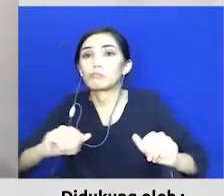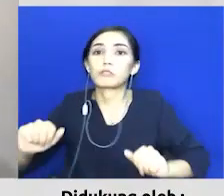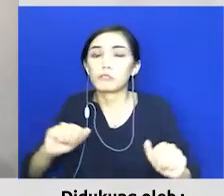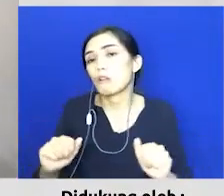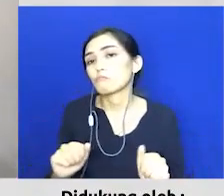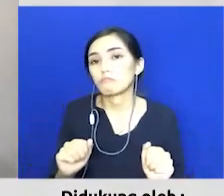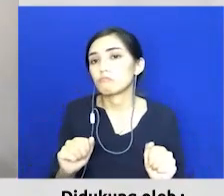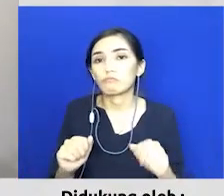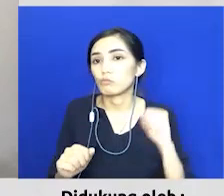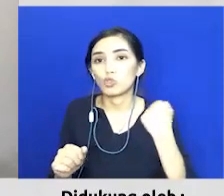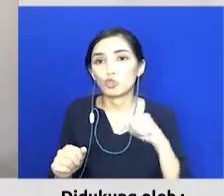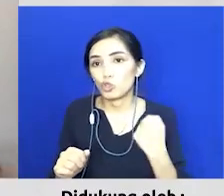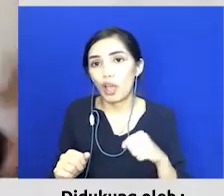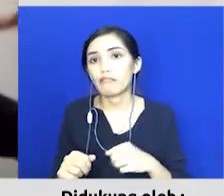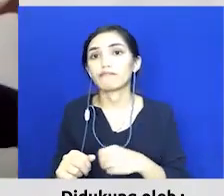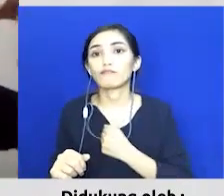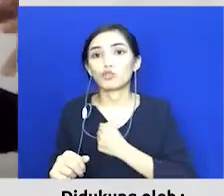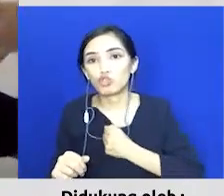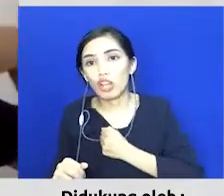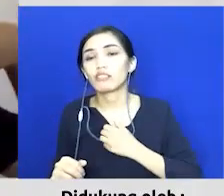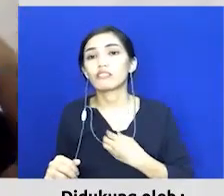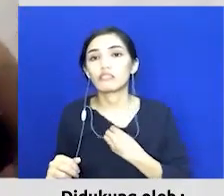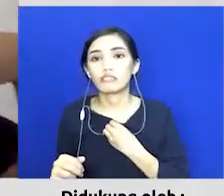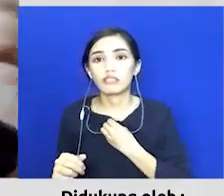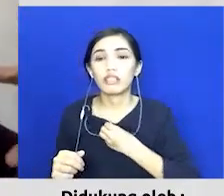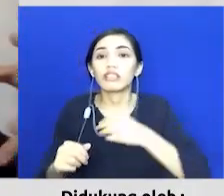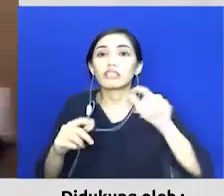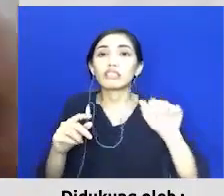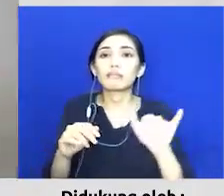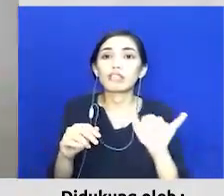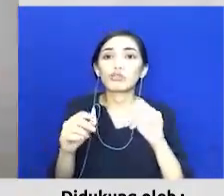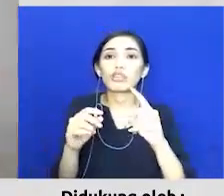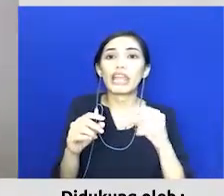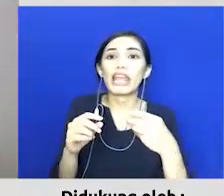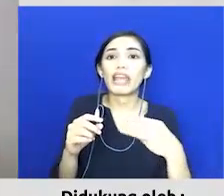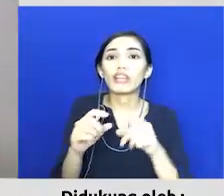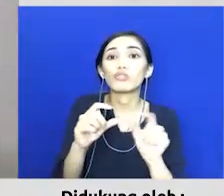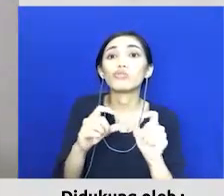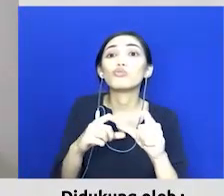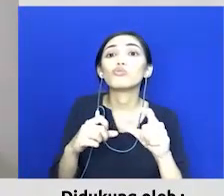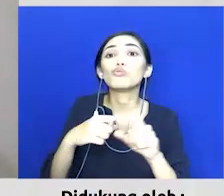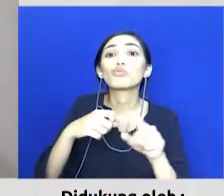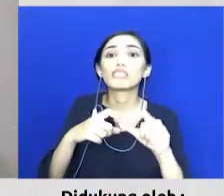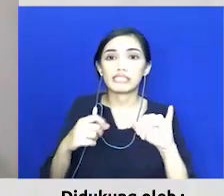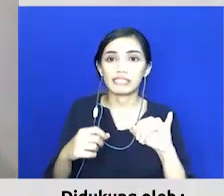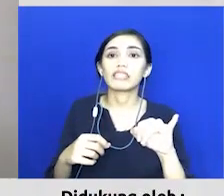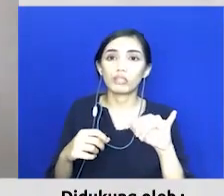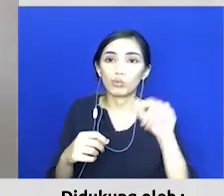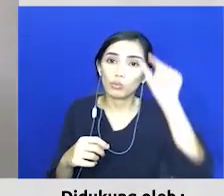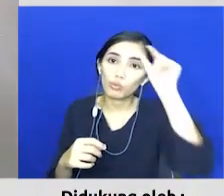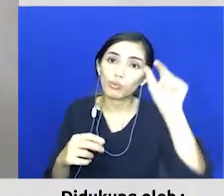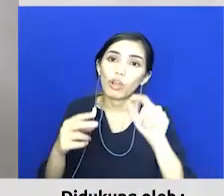film di Indonesia, mulai dari gagasan berpikir kritisnya, lalu